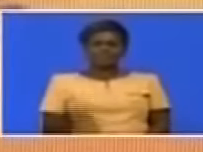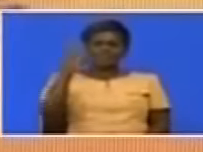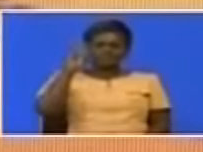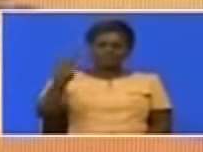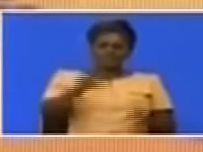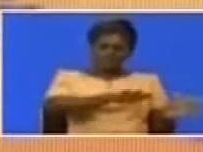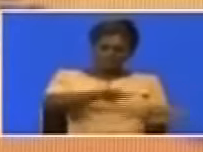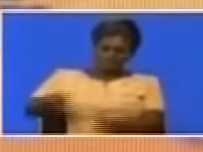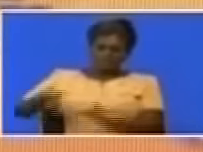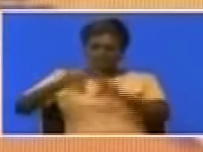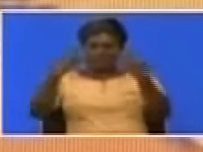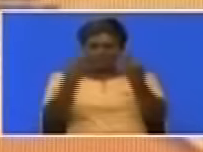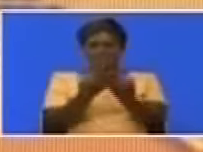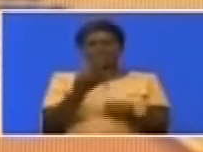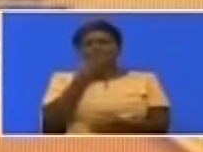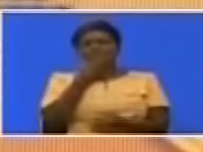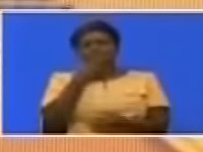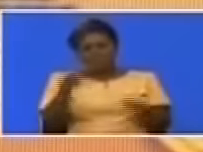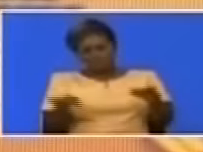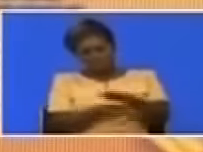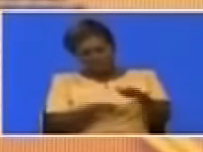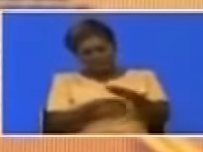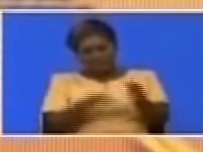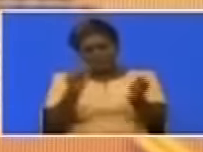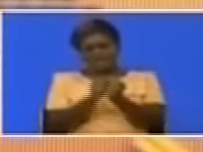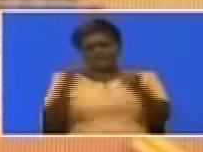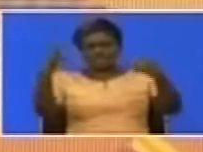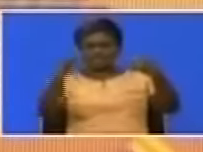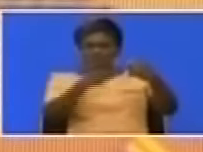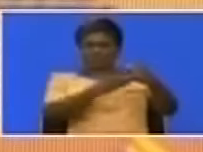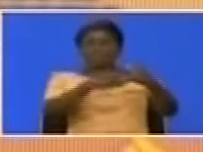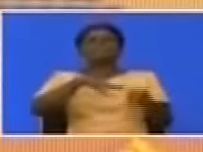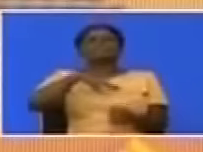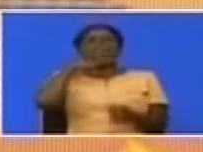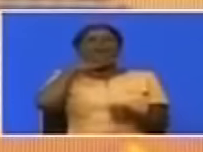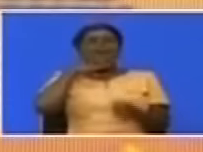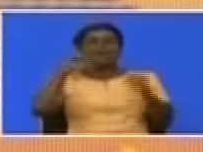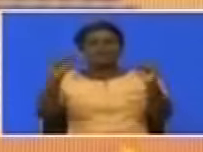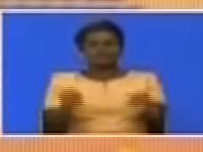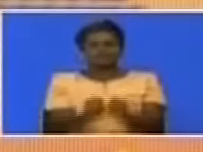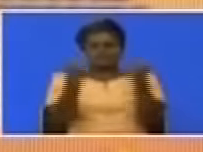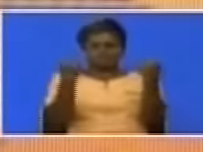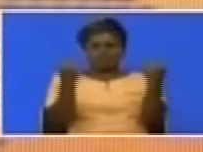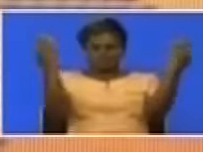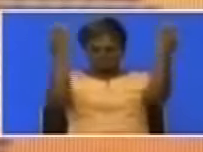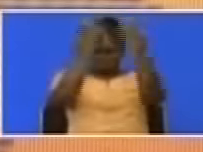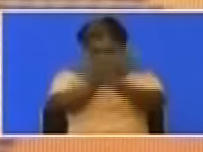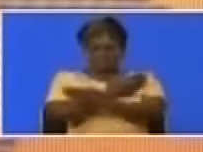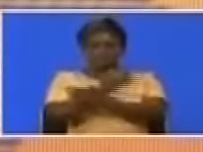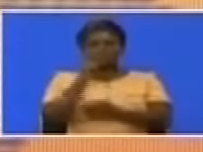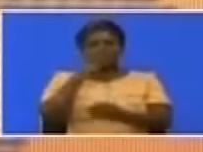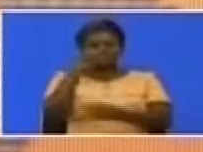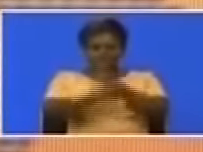Tazamaji, tukiachana hayo, familia za wavulana wa chini ya umri wa miaka 18 waliofariki kwenye ajali ya Salgaa usiku wa kuamkia mwaka